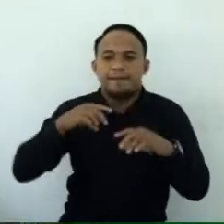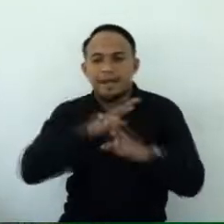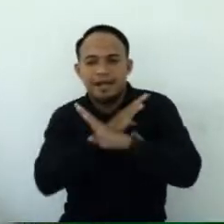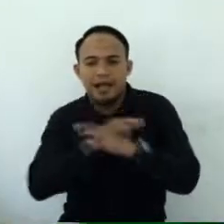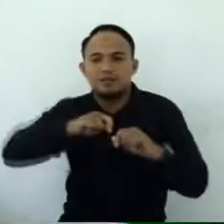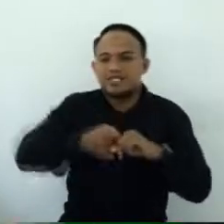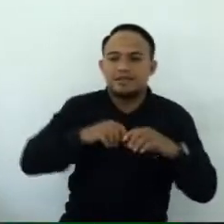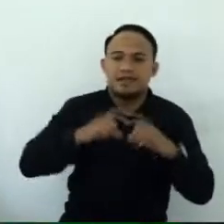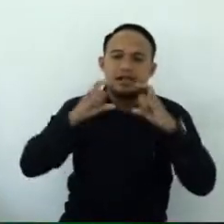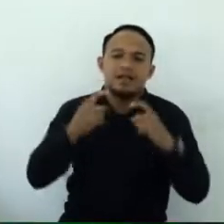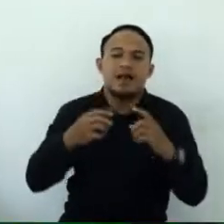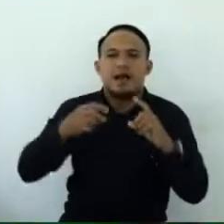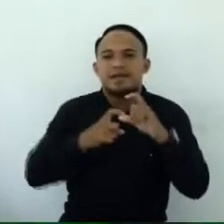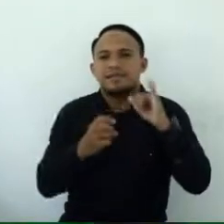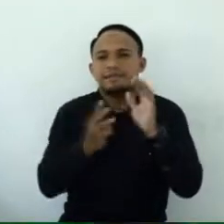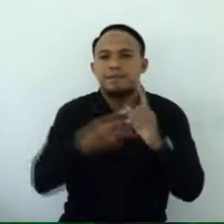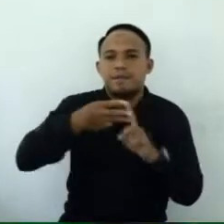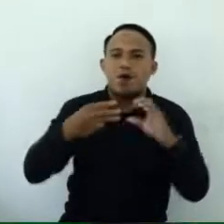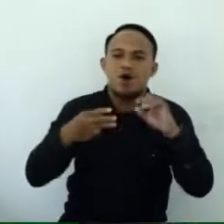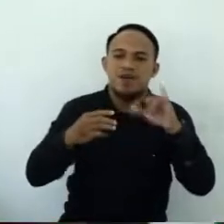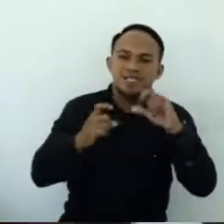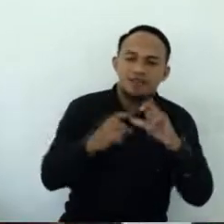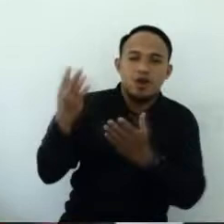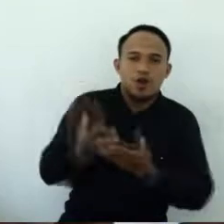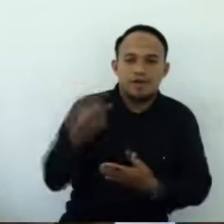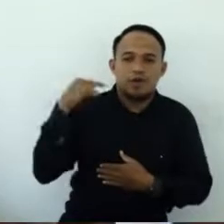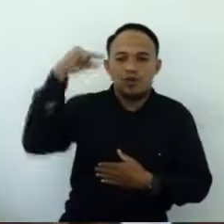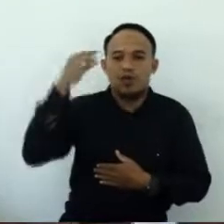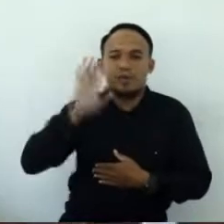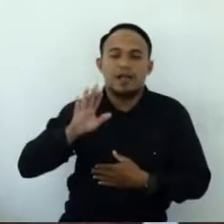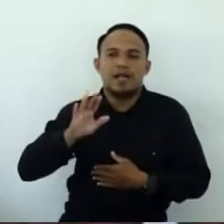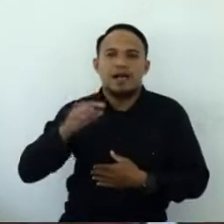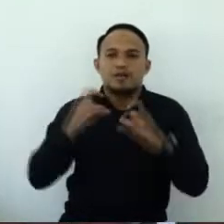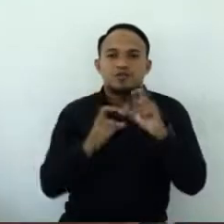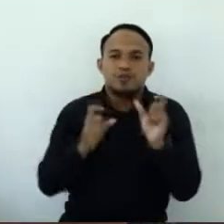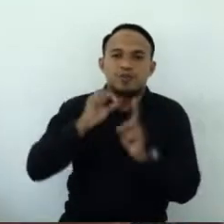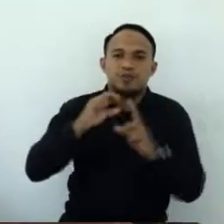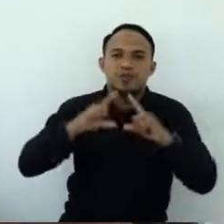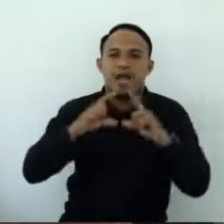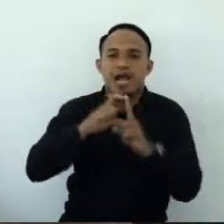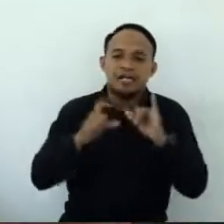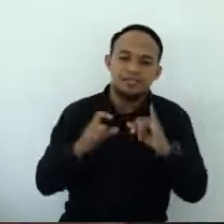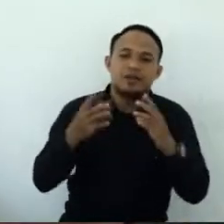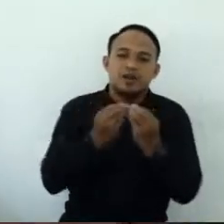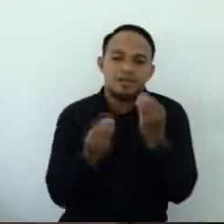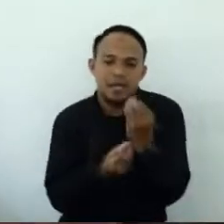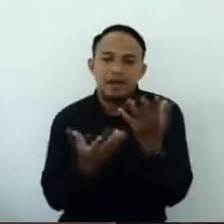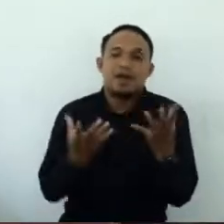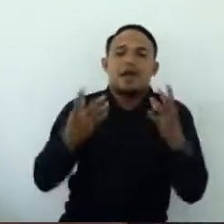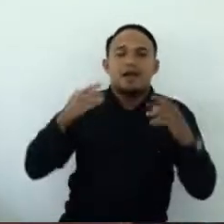peresmian ditandai dengan pengguntingan pita dan penyerahan kunci secara simbolis oleh Gubernur kepada